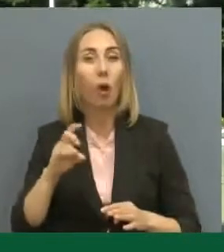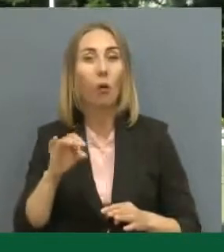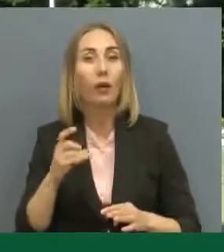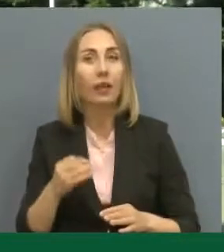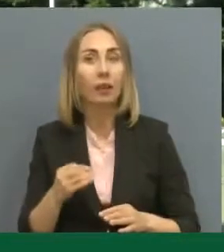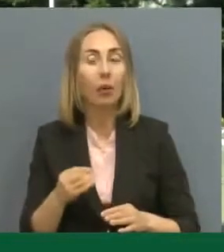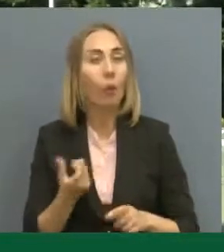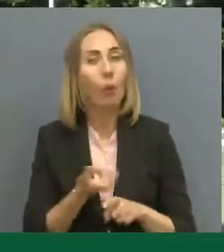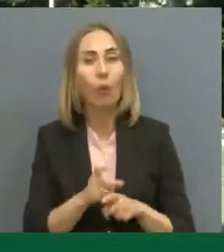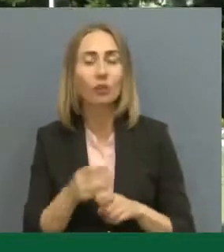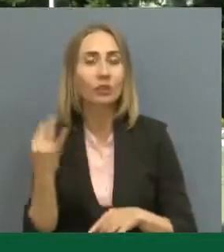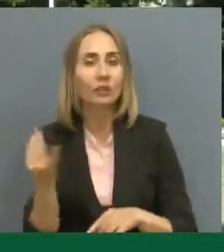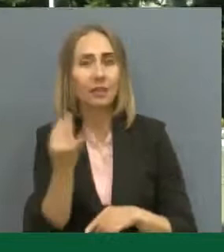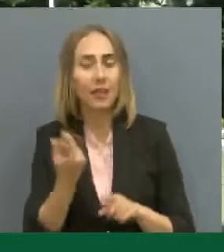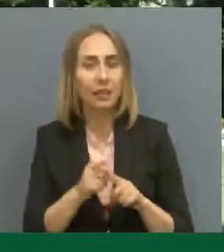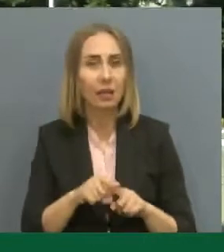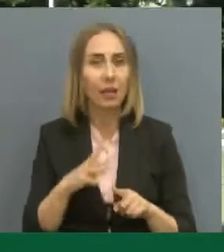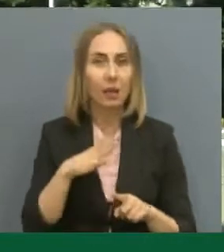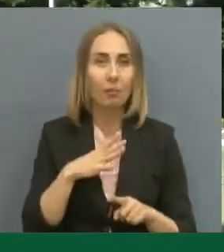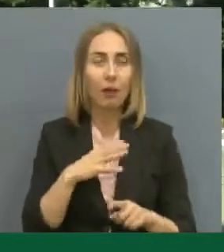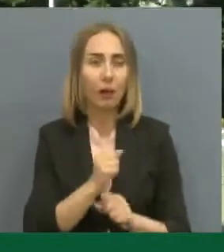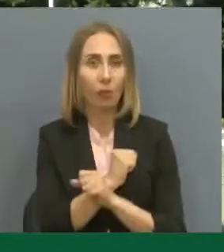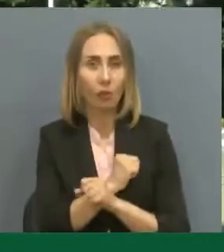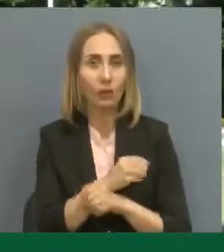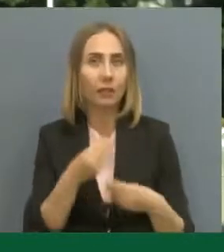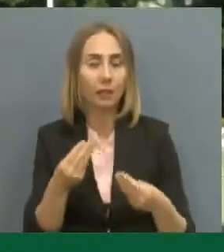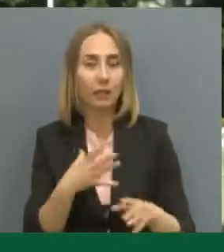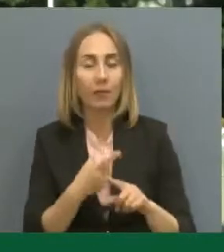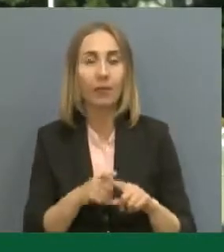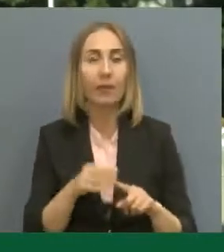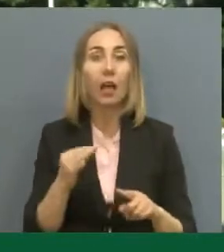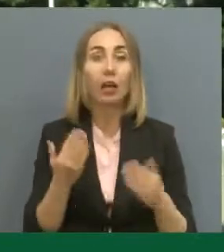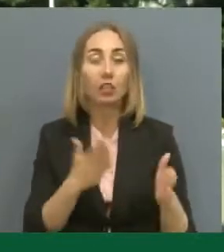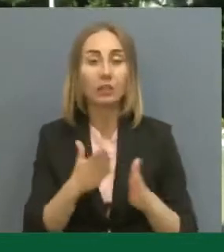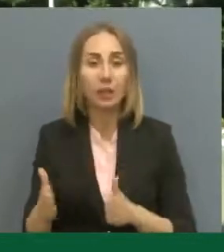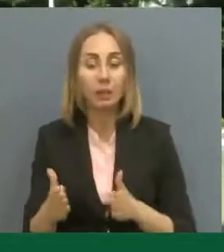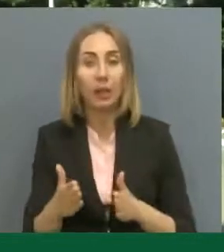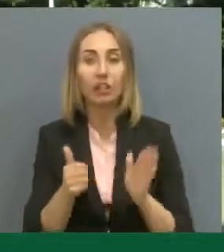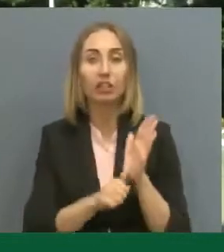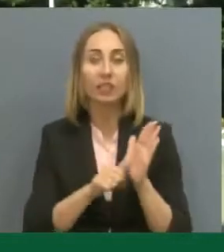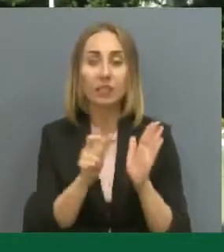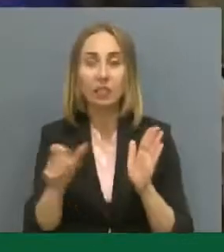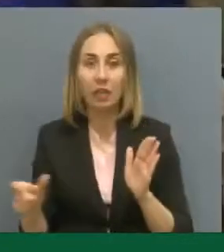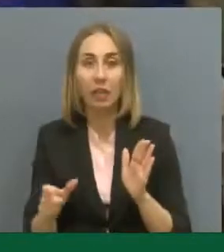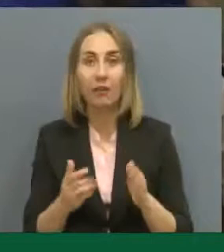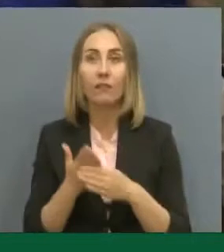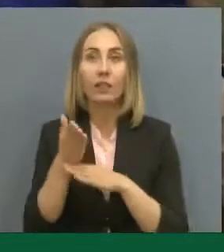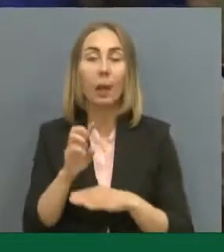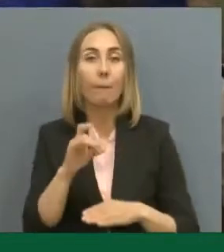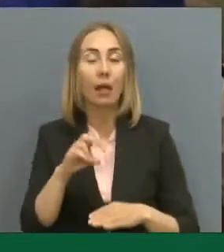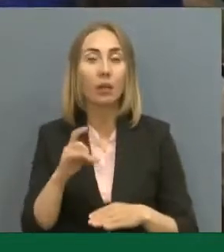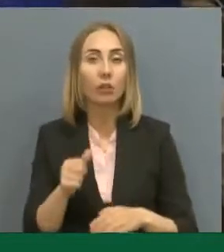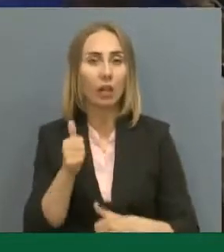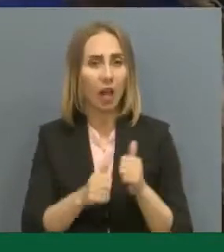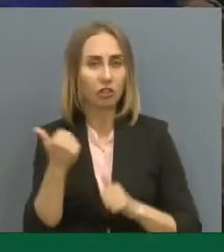увлекательным содержательным досугом. И теперь в каждую летнюю смену порядка 60 ребят выезжают в «Балдаурен». На